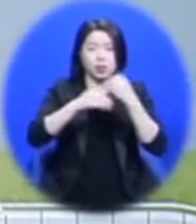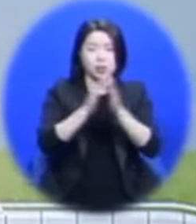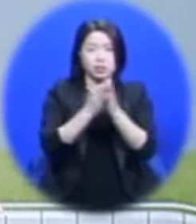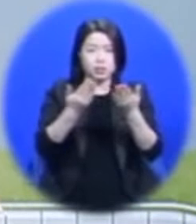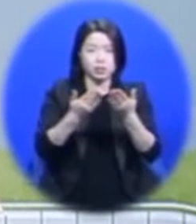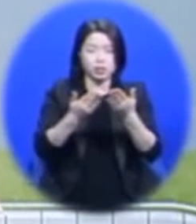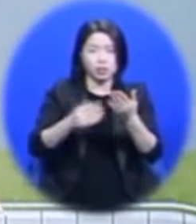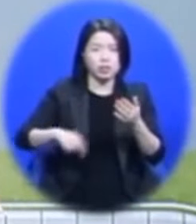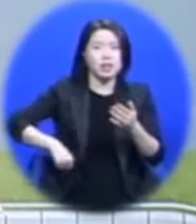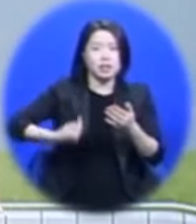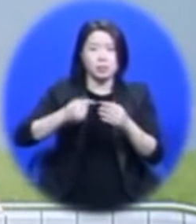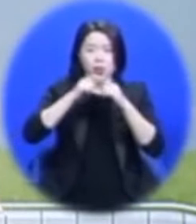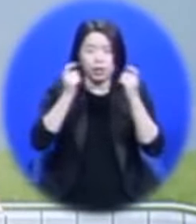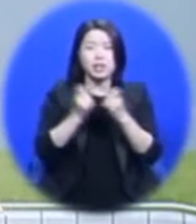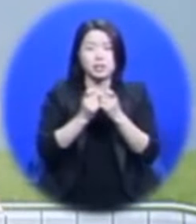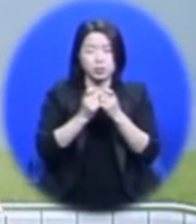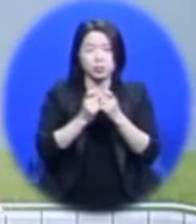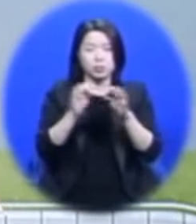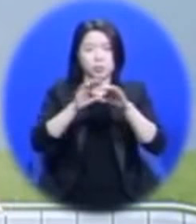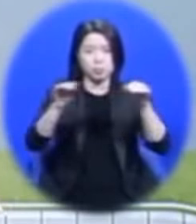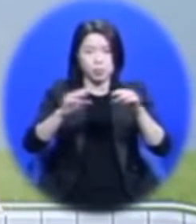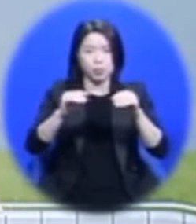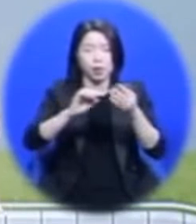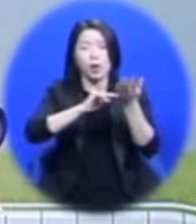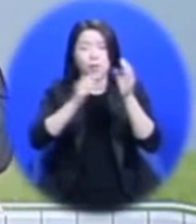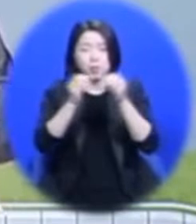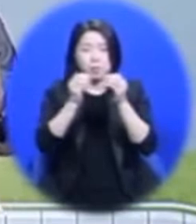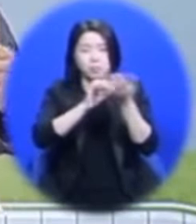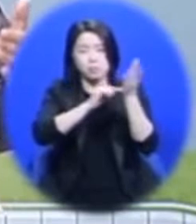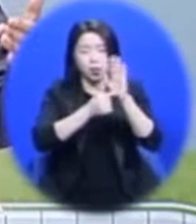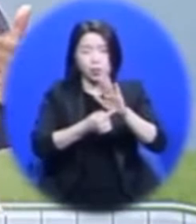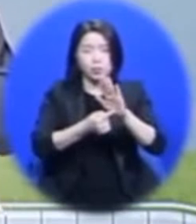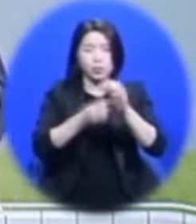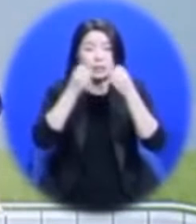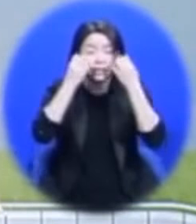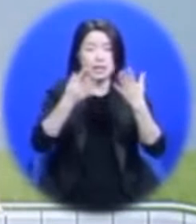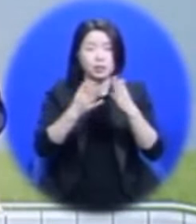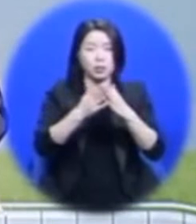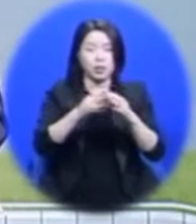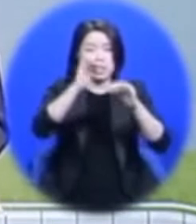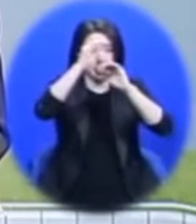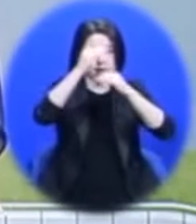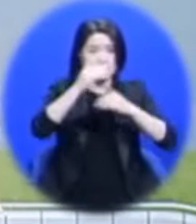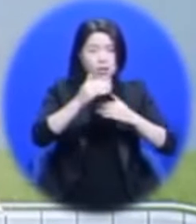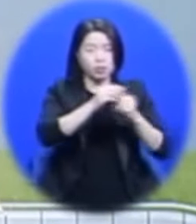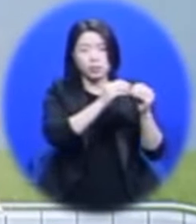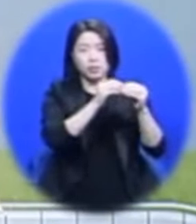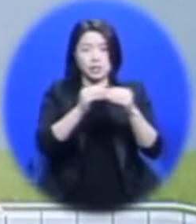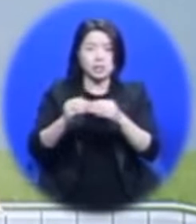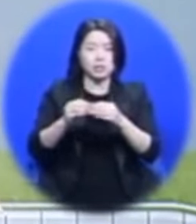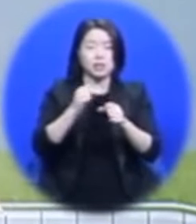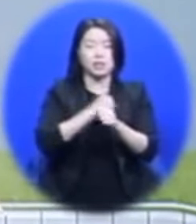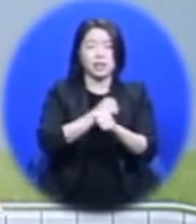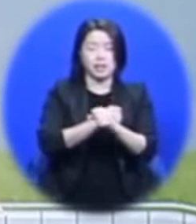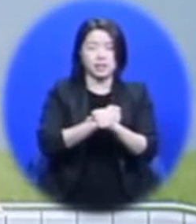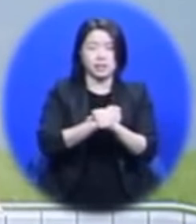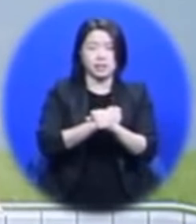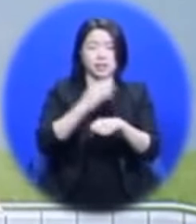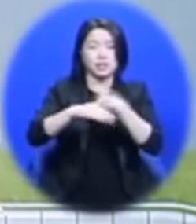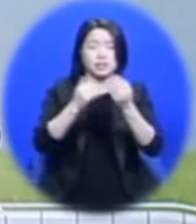과감하게 해석도 새로 하고 표현도 새로 하면서 그저 내용을 이어갈 수 있게끔 써놓은 성경인데 꽤